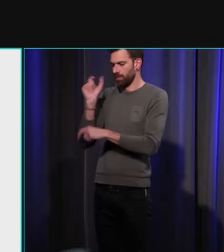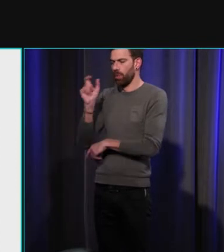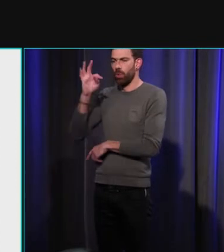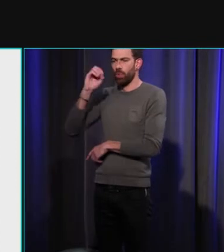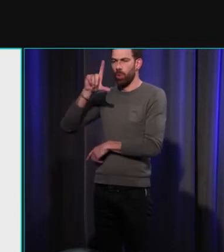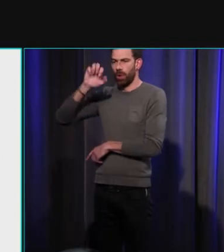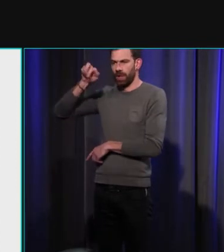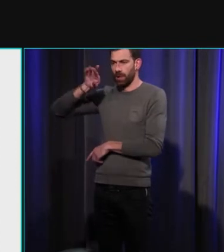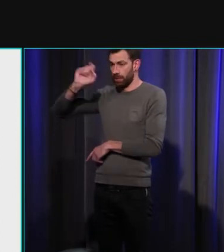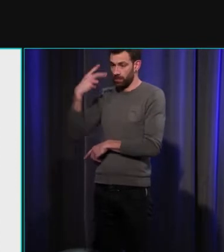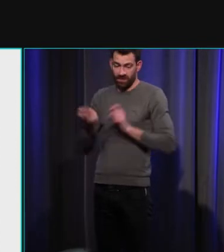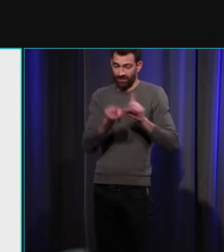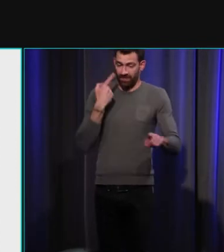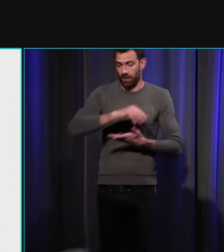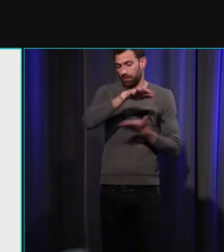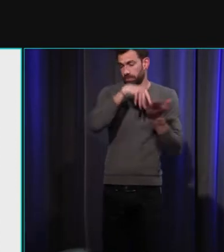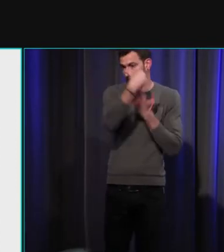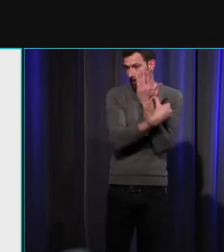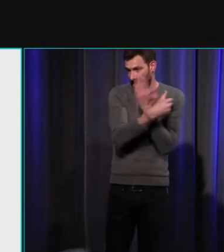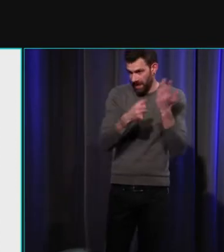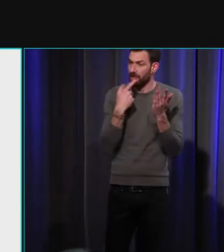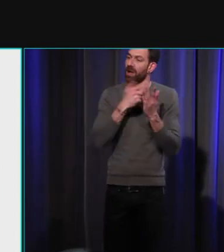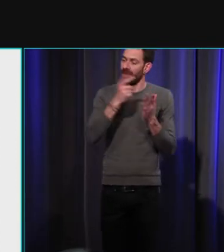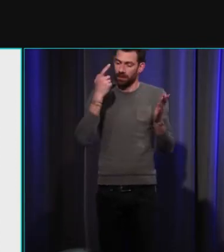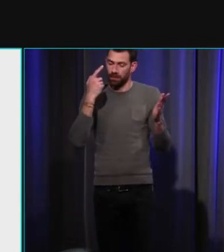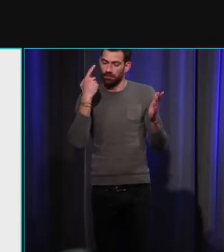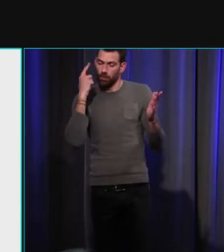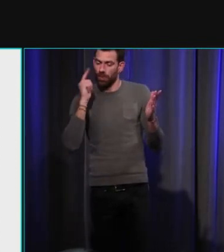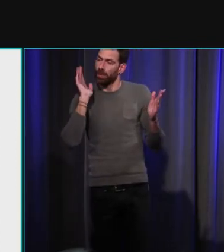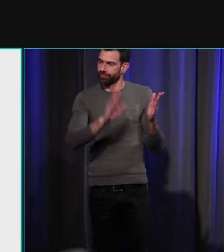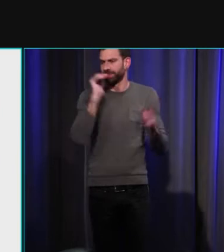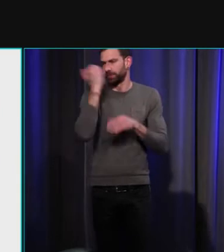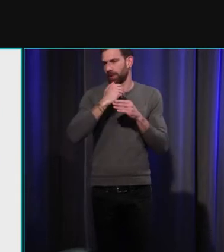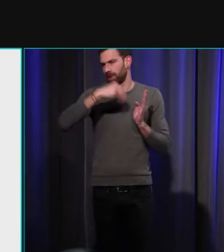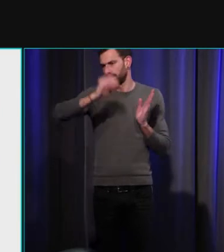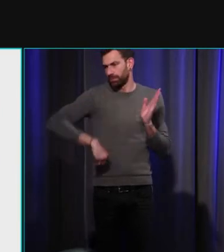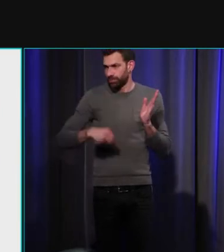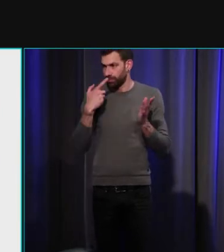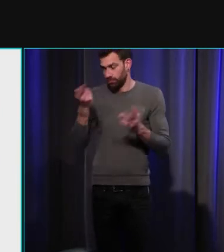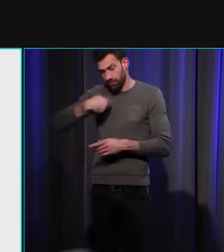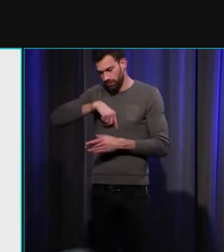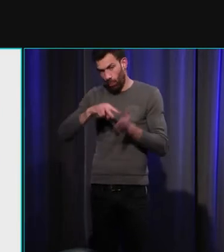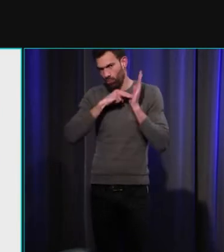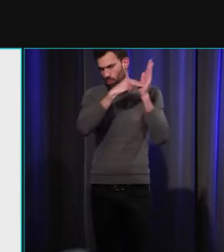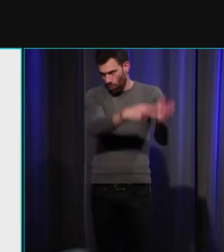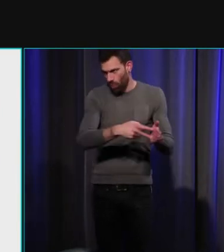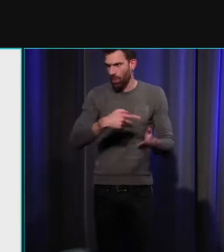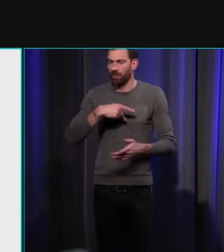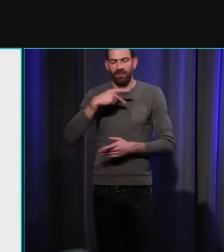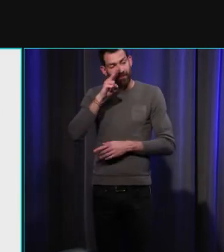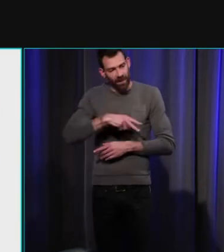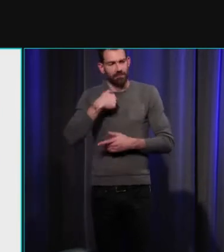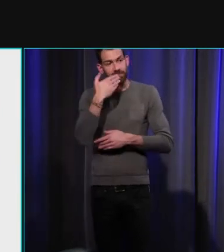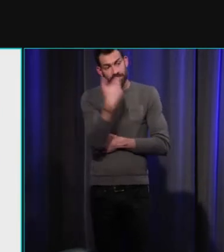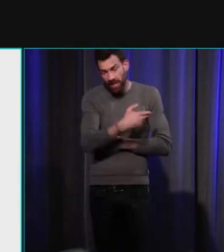et corrigé par l'exégèse médiévale nous lançons dont débiteur et nous remercions sincèrement ces hommes qui nous ont